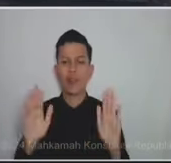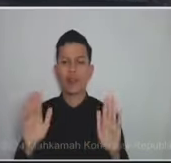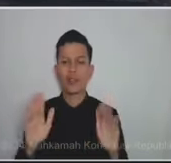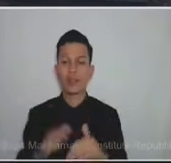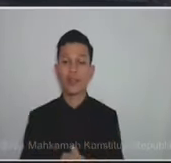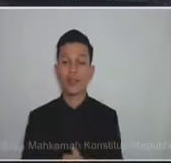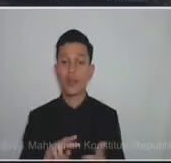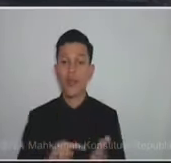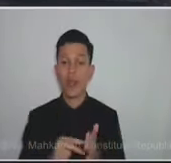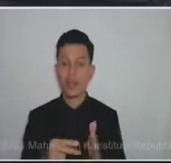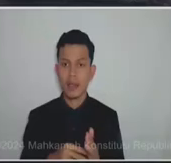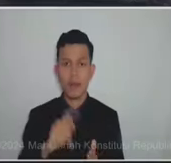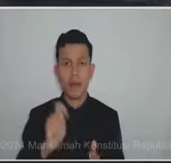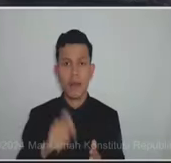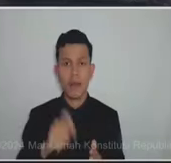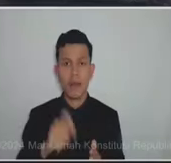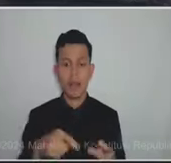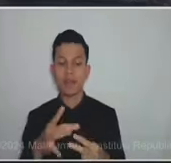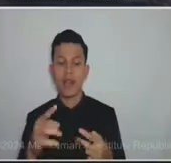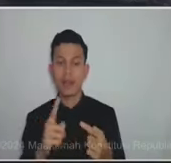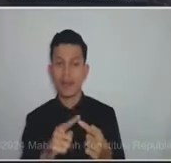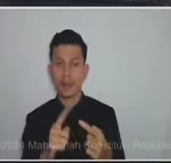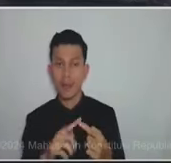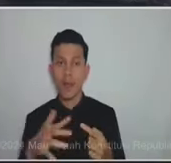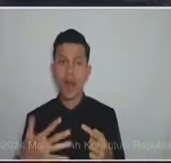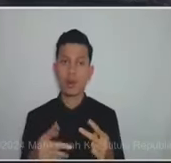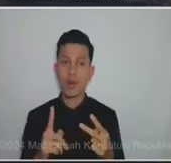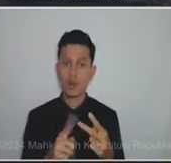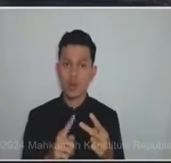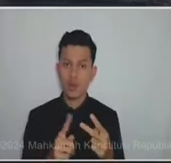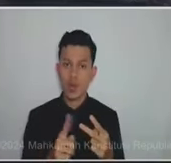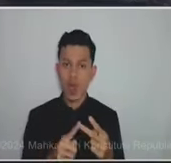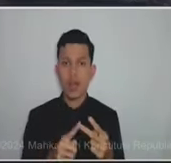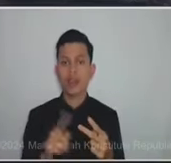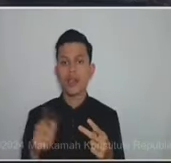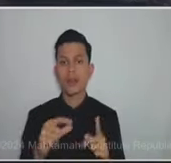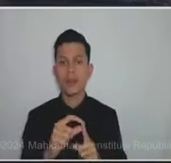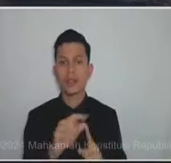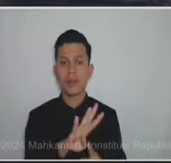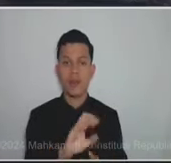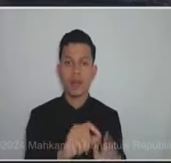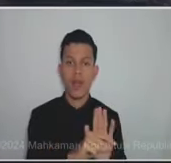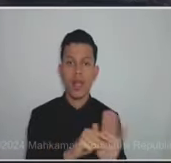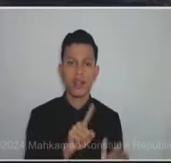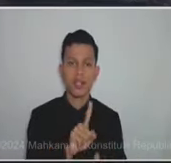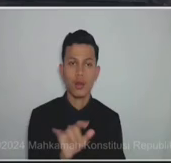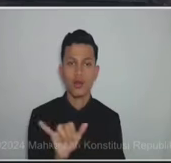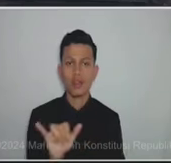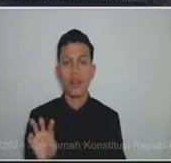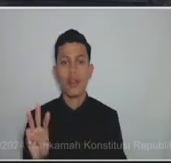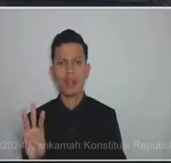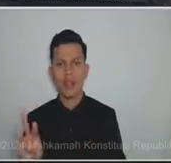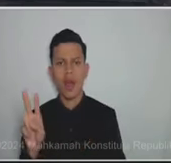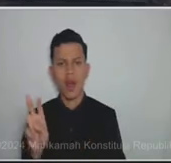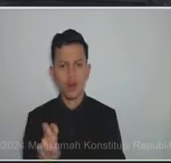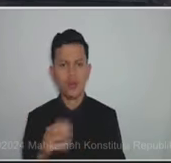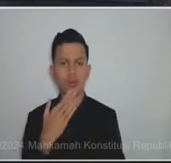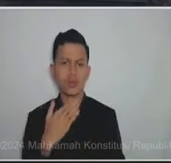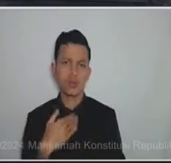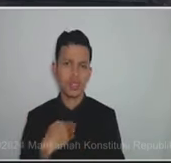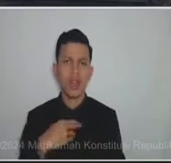baik menggunakan alternatif pertama atau kedua dipersyaratkan oleh pasal 40 ayat 1 dan ayat 3 undang-undang 10 2016 harus sama-sama mempunyai kursi di